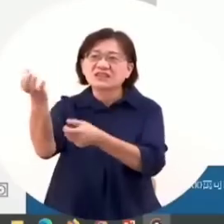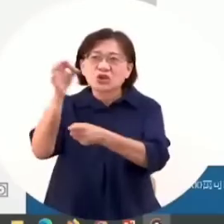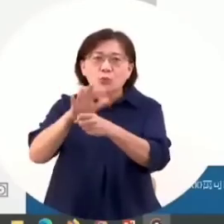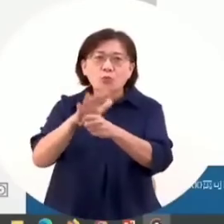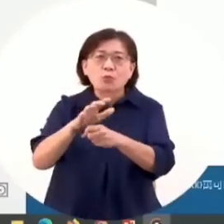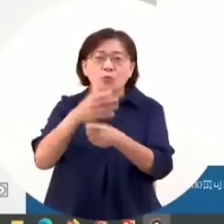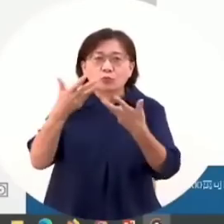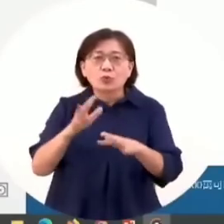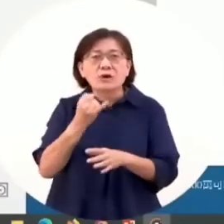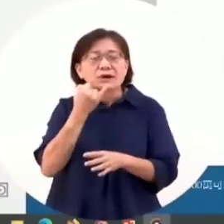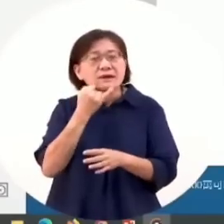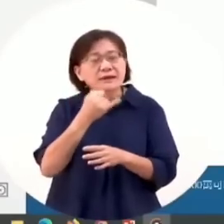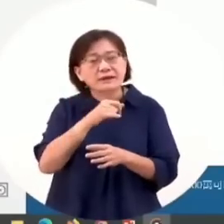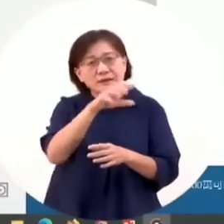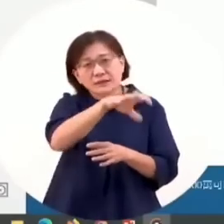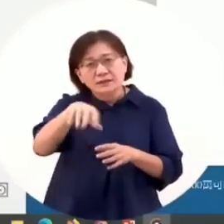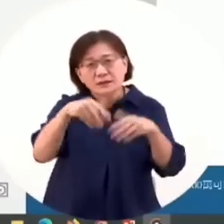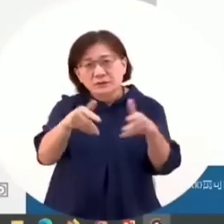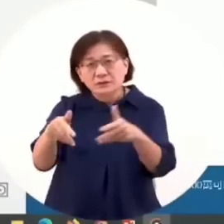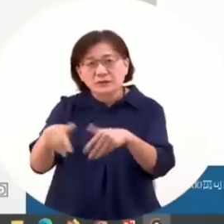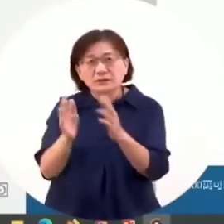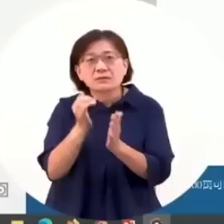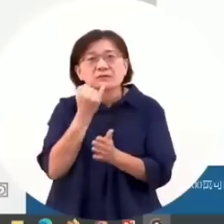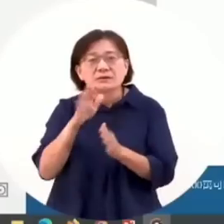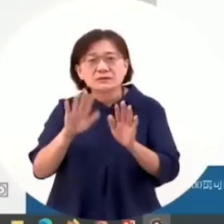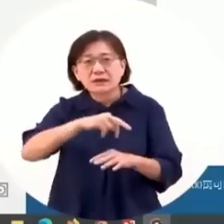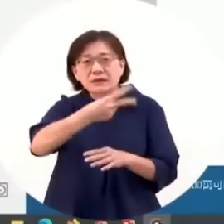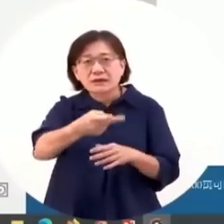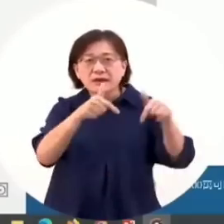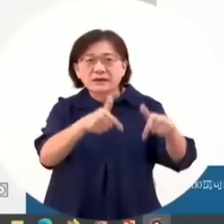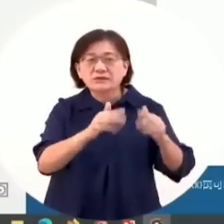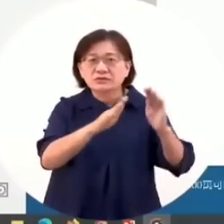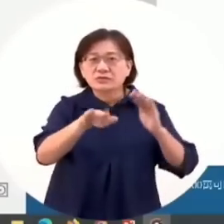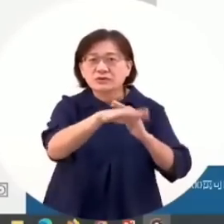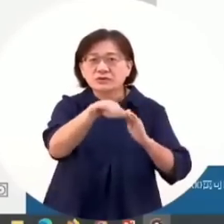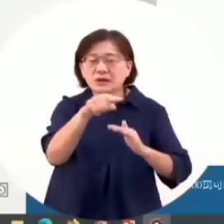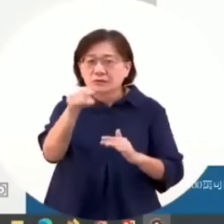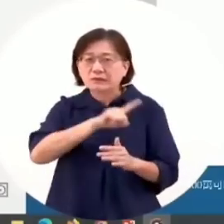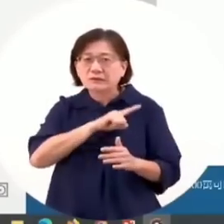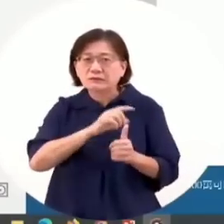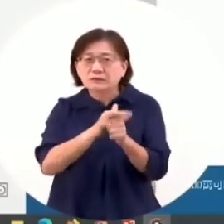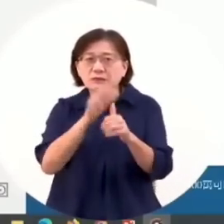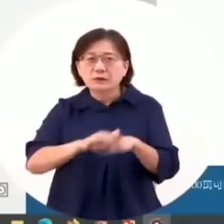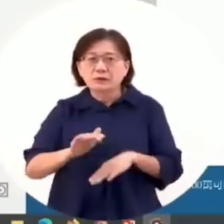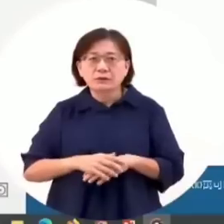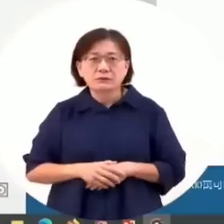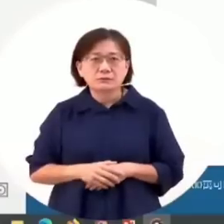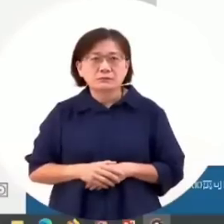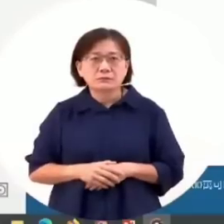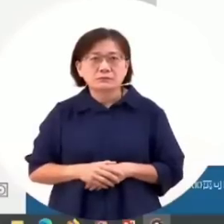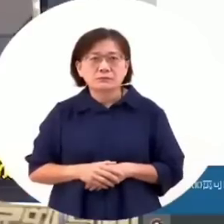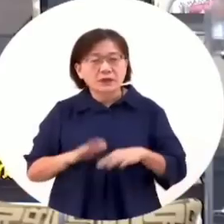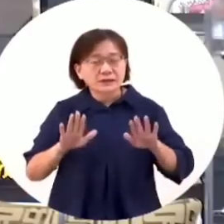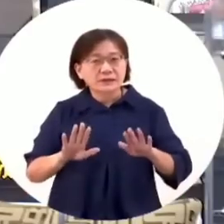我们，你把 credit 全部作为西市场，其他的你会弄死你自己哦。 那有风吗？报局长，我们有第二